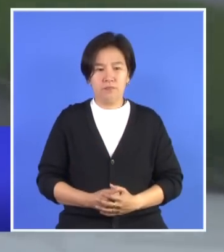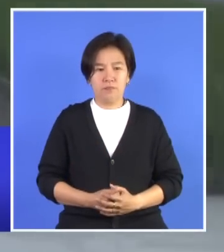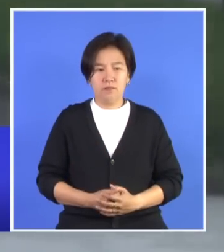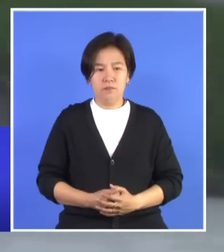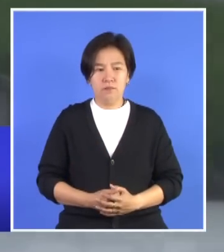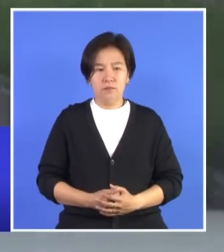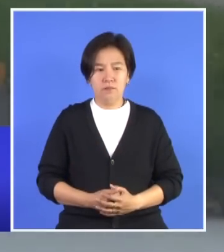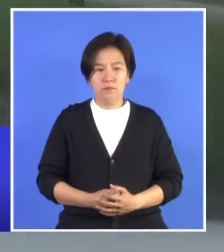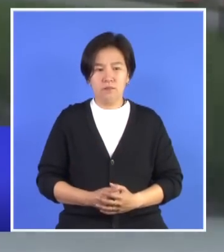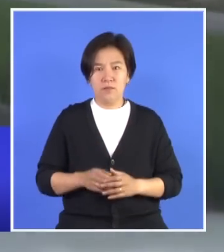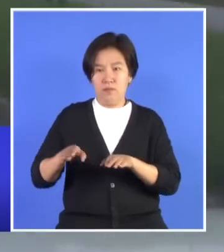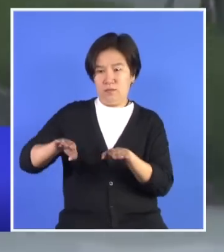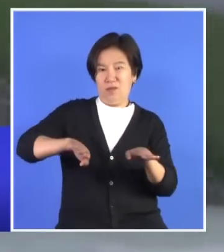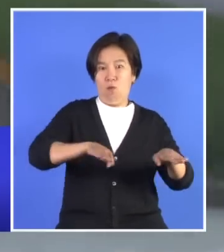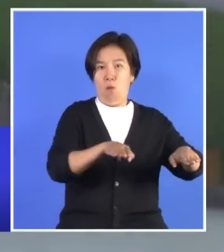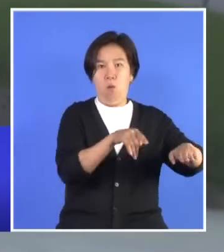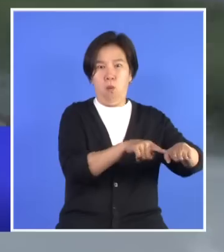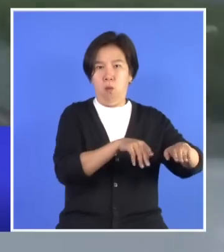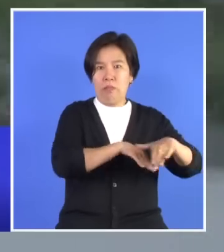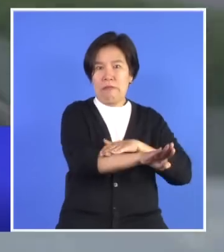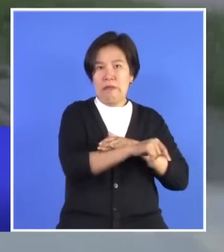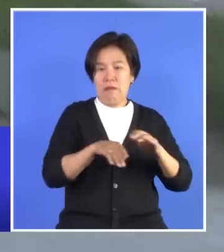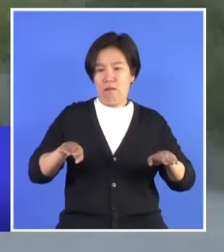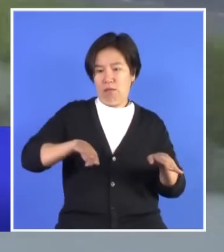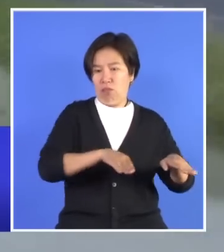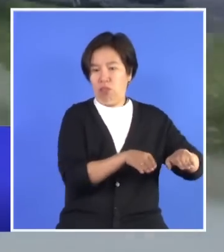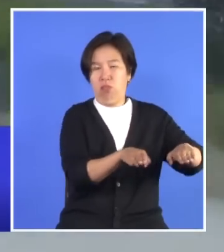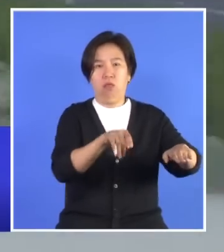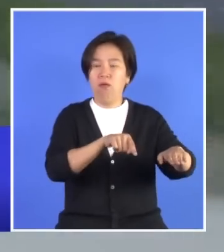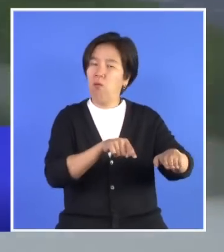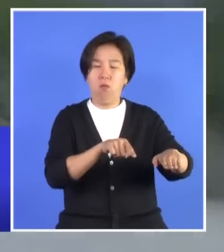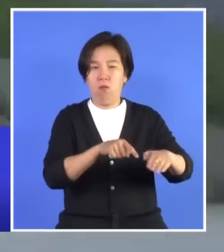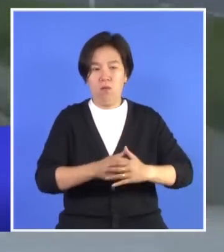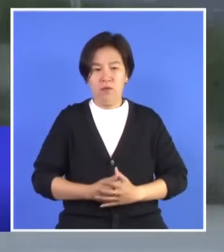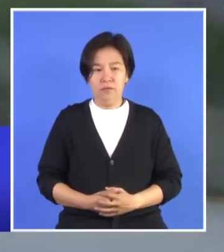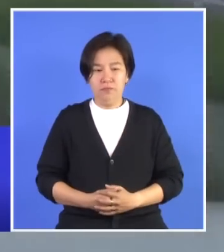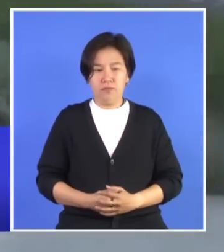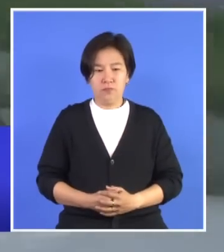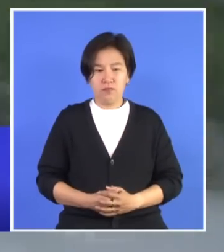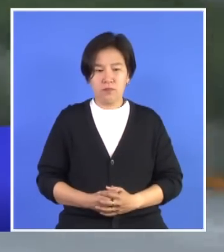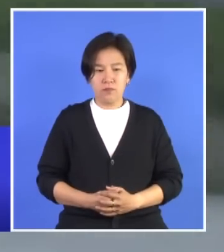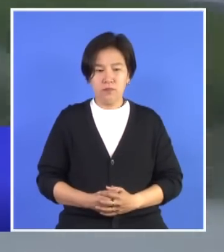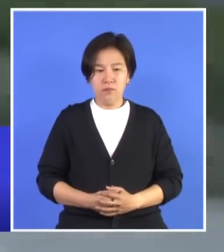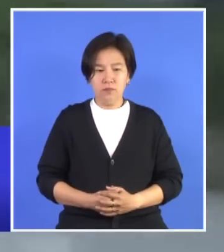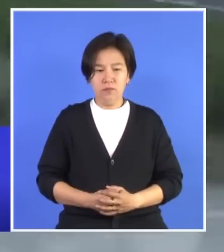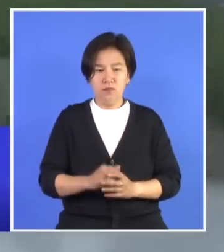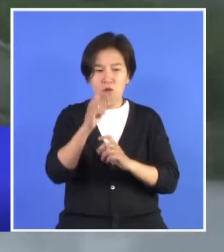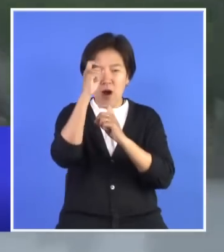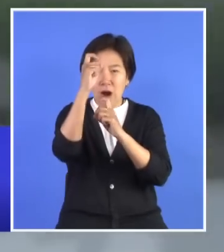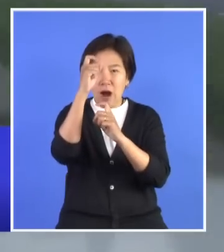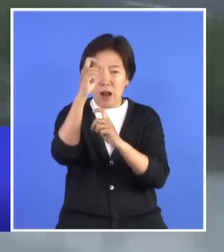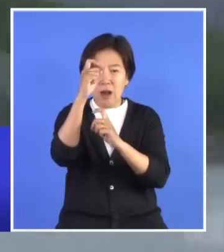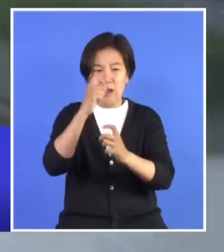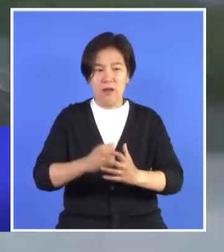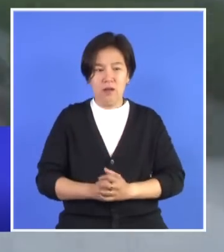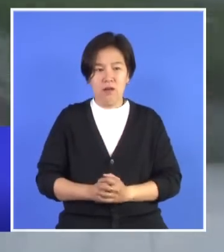ชาวบ้านต้องขับหนีนะขับเขาเรียกว่าหลบออกอย่างกระทันหันเนี่ยนะโอ้โหนี่สายอันตรายมากคนขับที่มีก